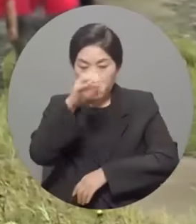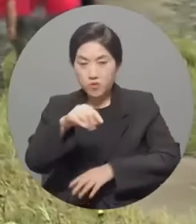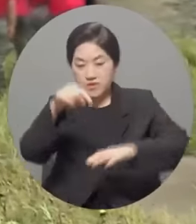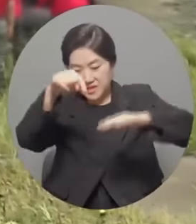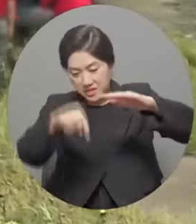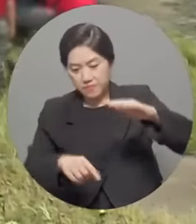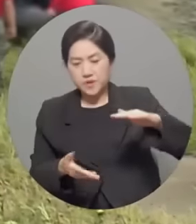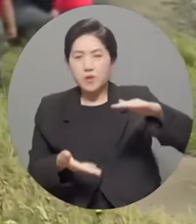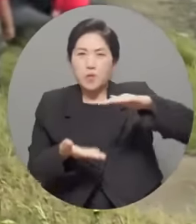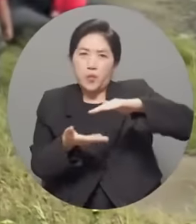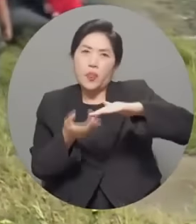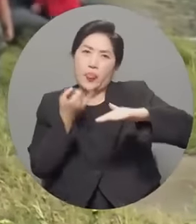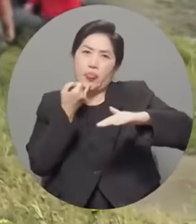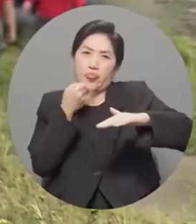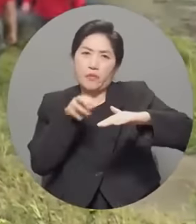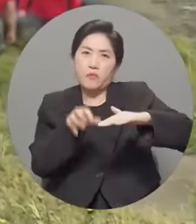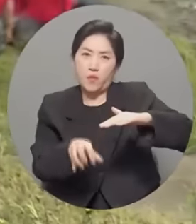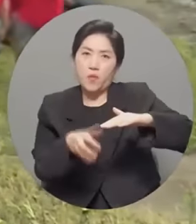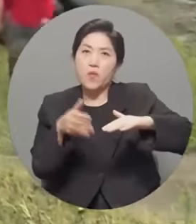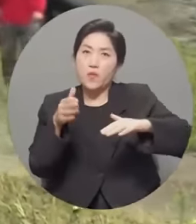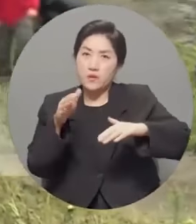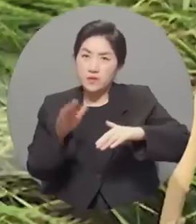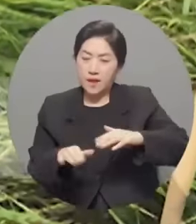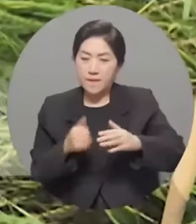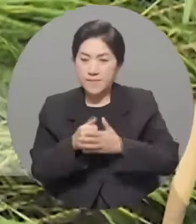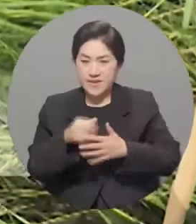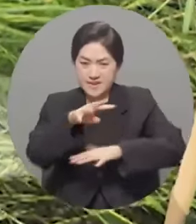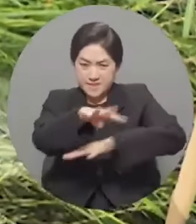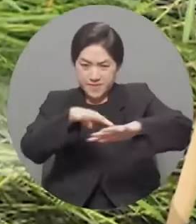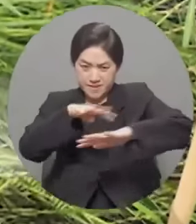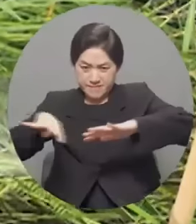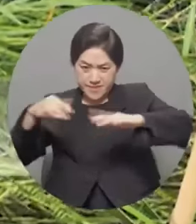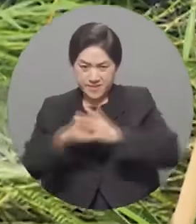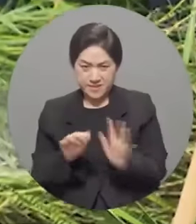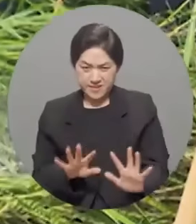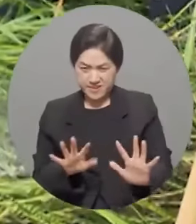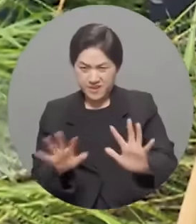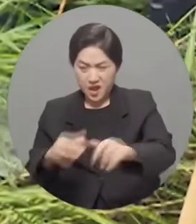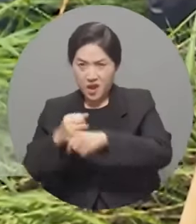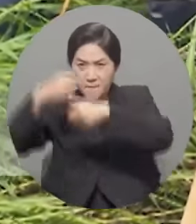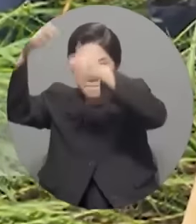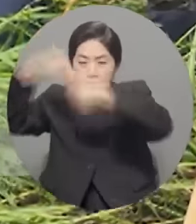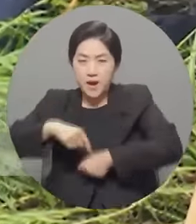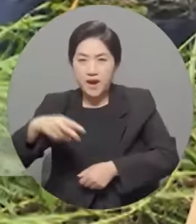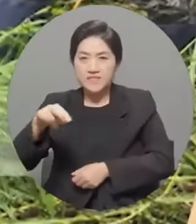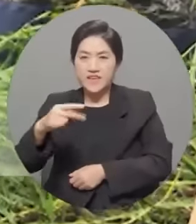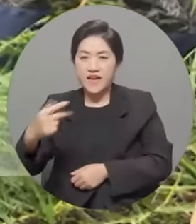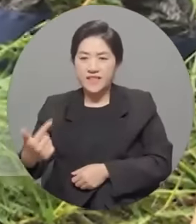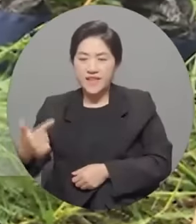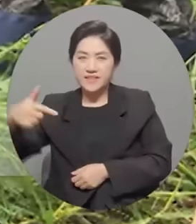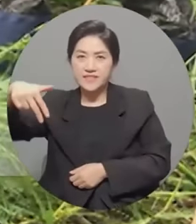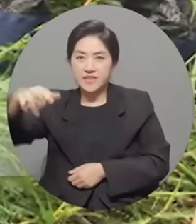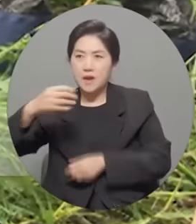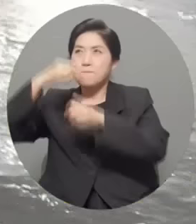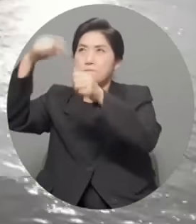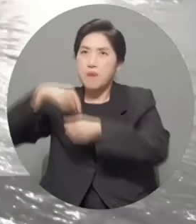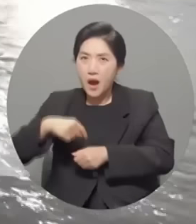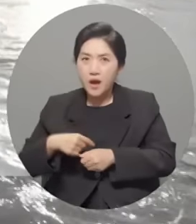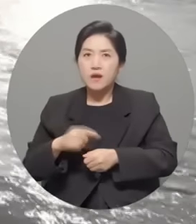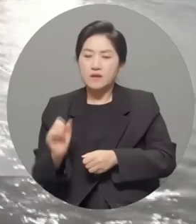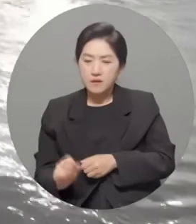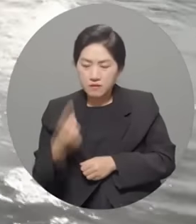얕은 곳이었습니다. 그런데 바둑판식으로 정성껏 탐색하란 사단장의 지시 한마디에 상황은